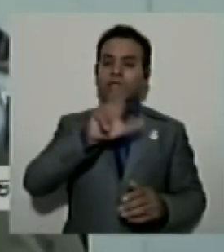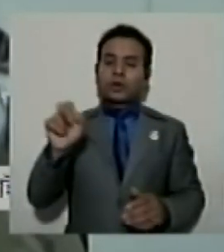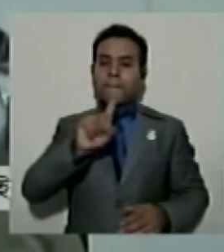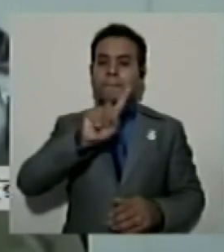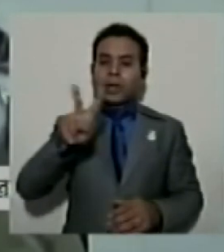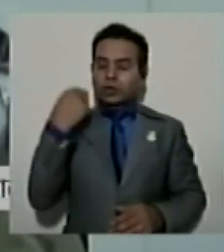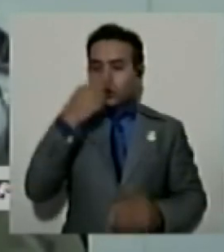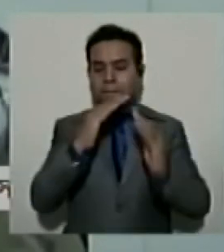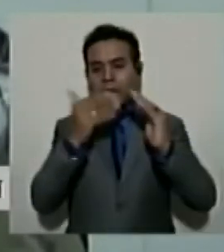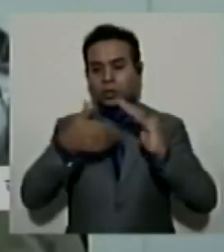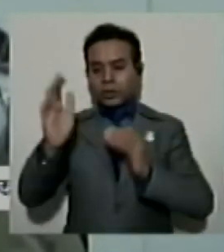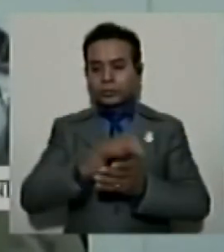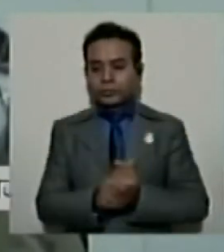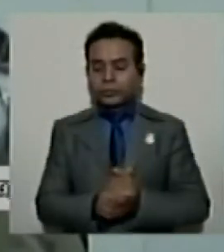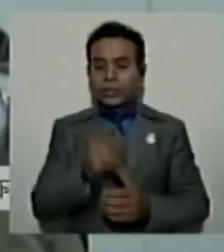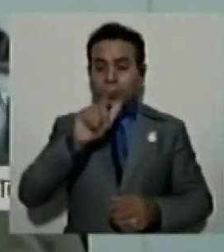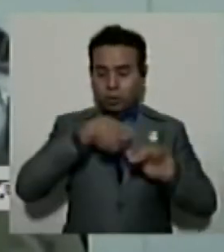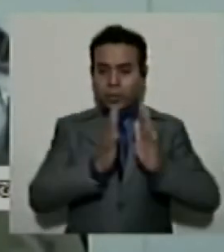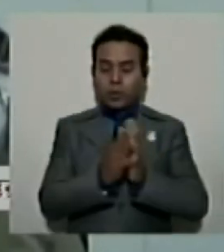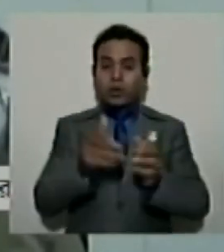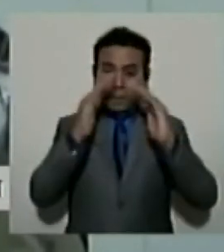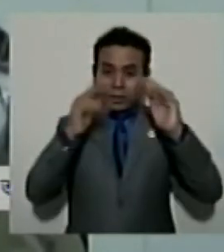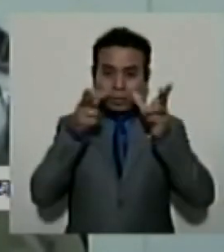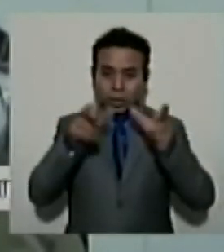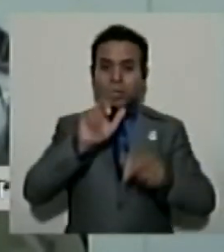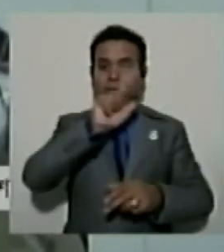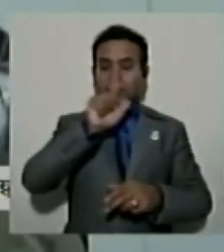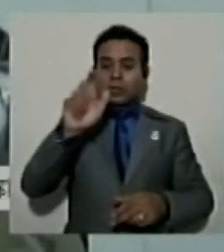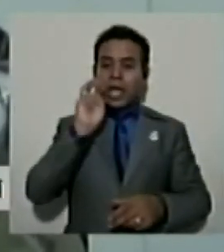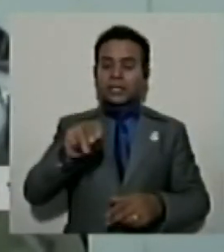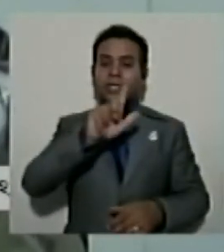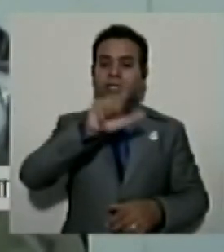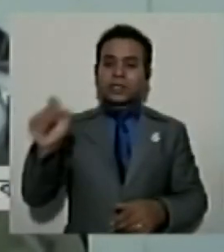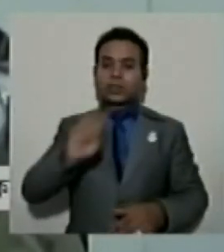75747 জন, প্রাতিষ্ঠানিক 4655 জন